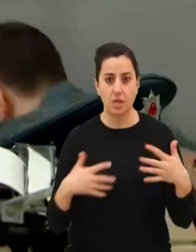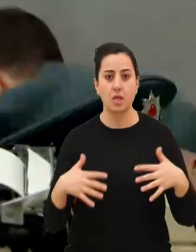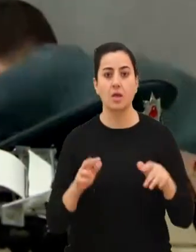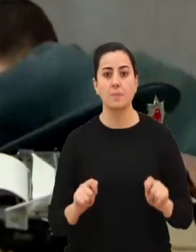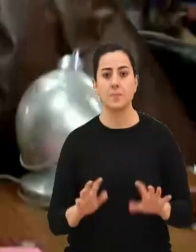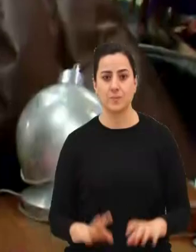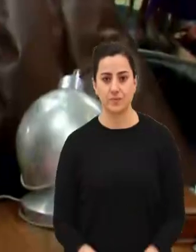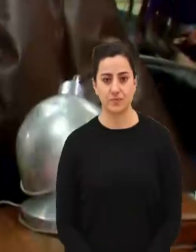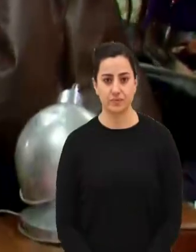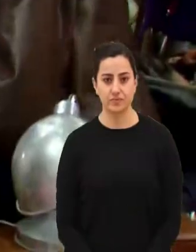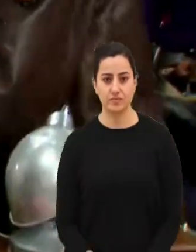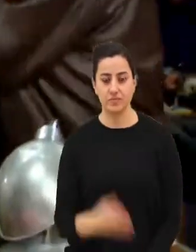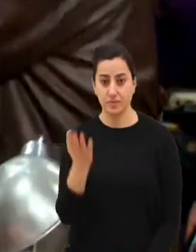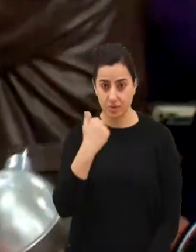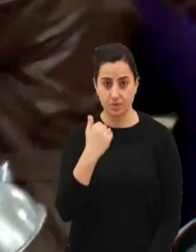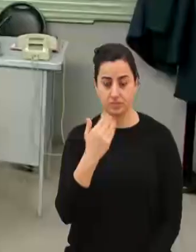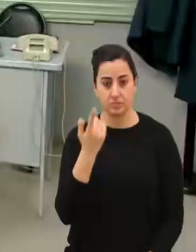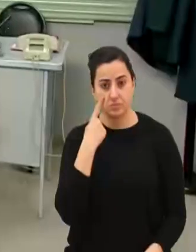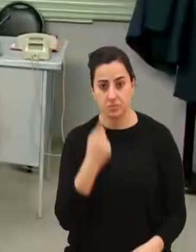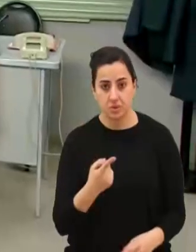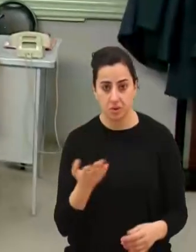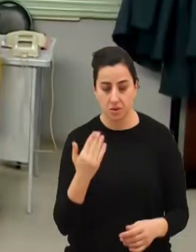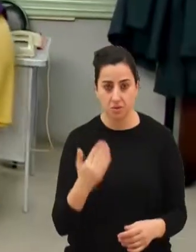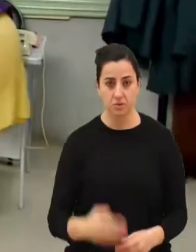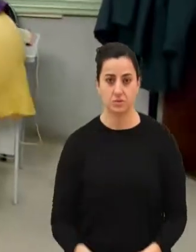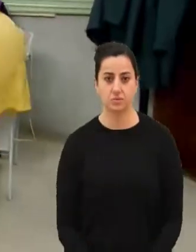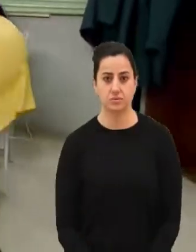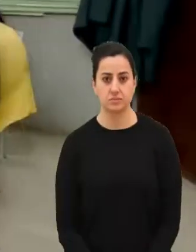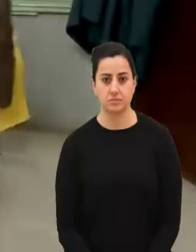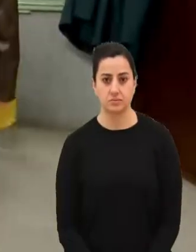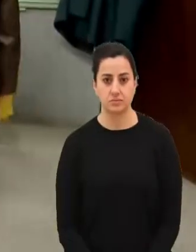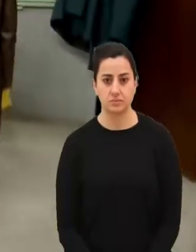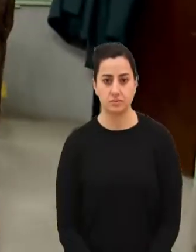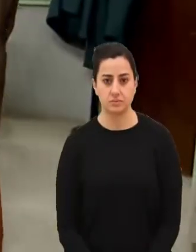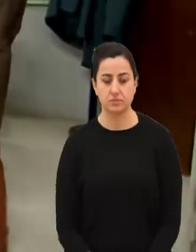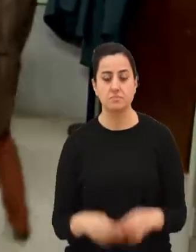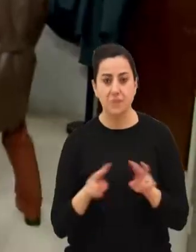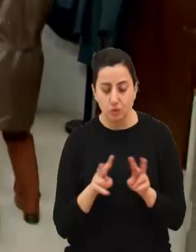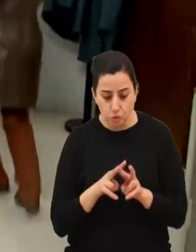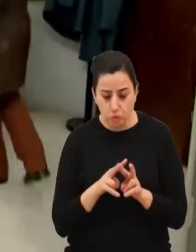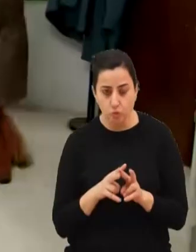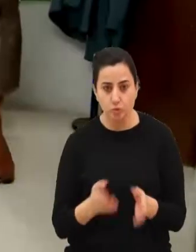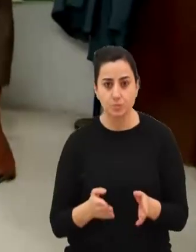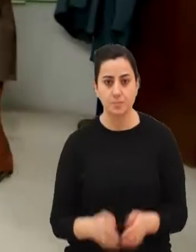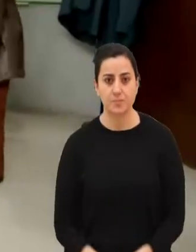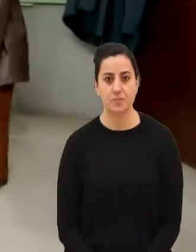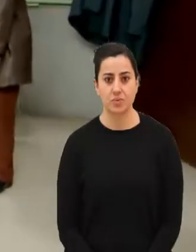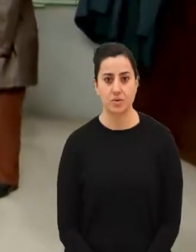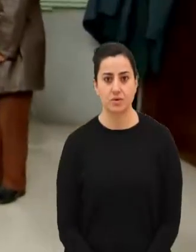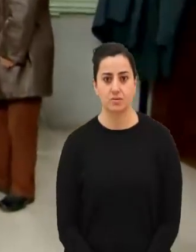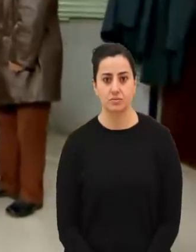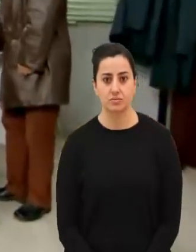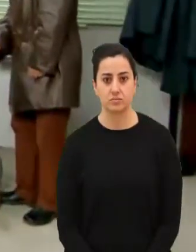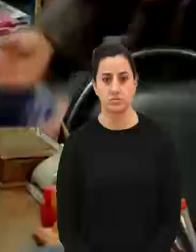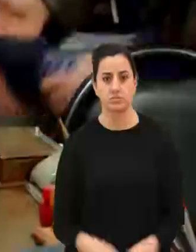Mesut, Mesut. Sakin. Gel kocanı bir öp bakalım. Bekle kalk. Gel, gel, gel buraya. Gel, gel buraya. Gel. Mesut! Öp kocanı, öp kocanı.